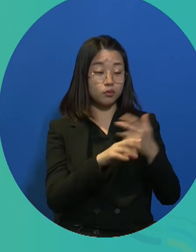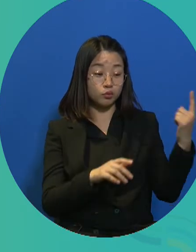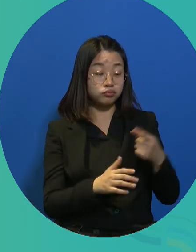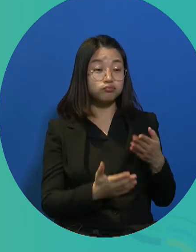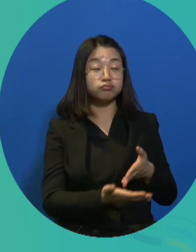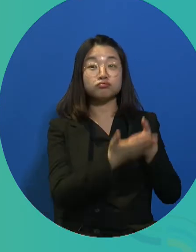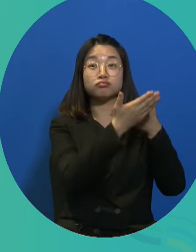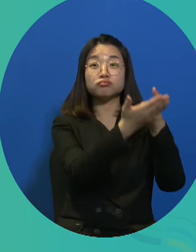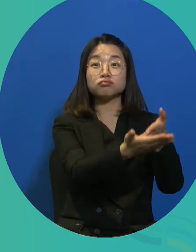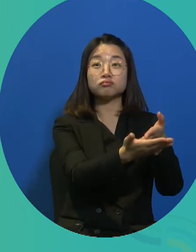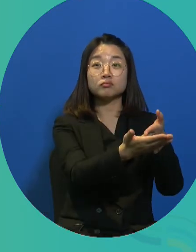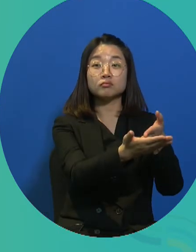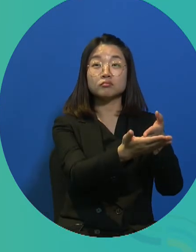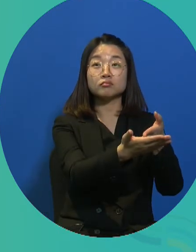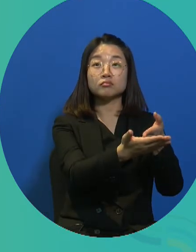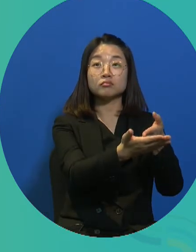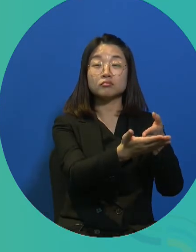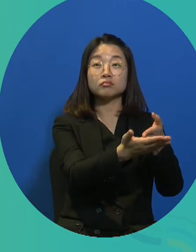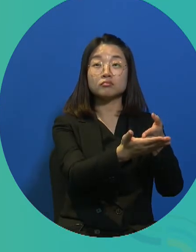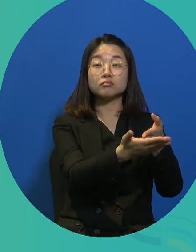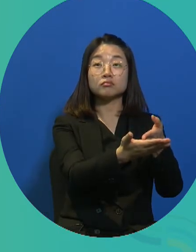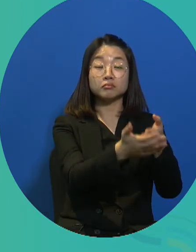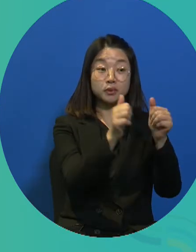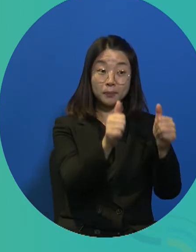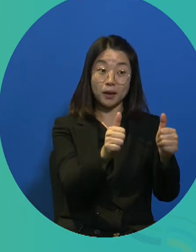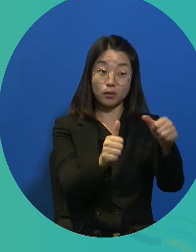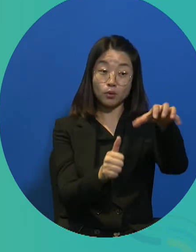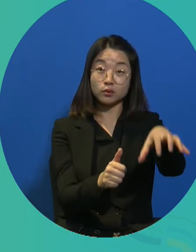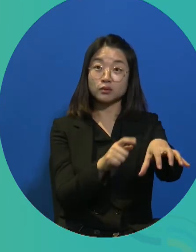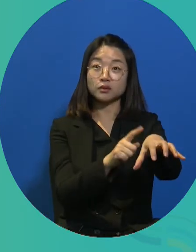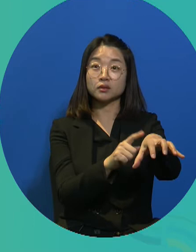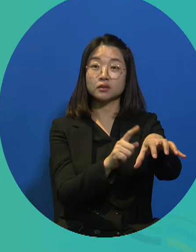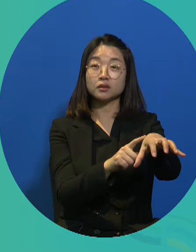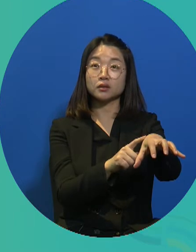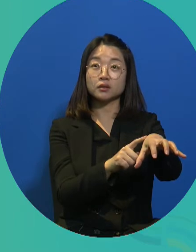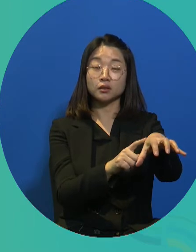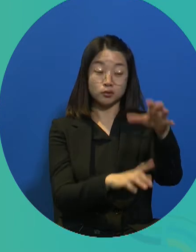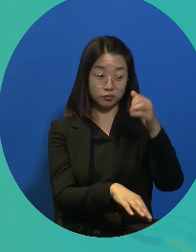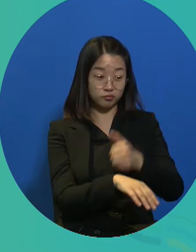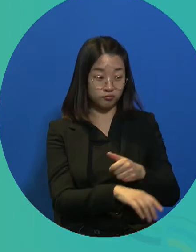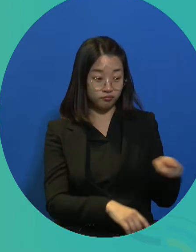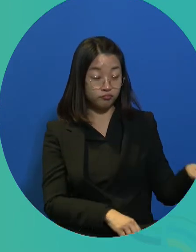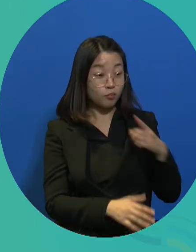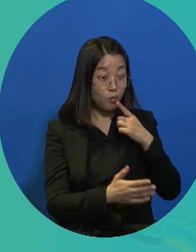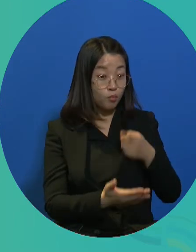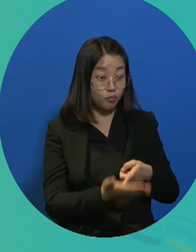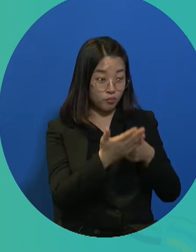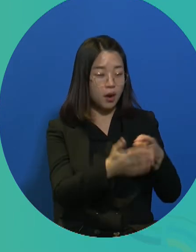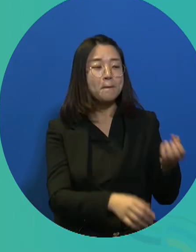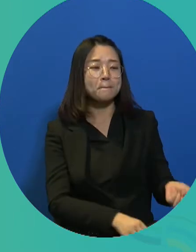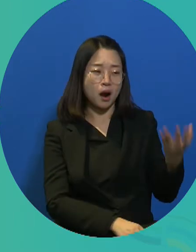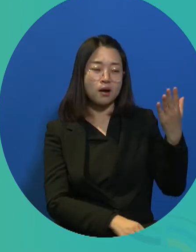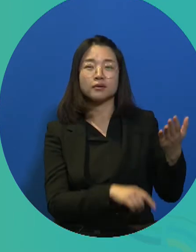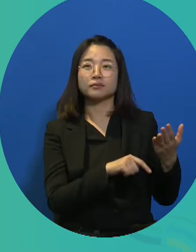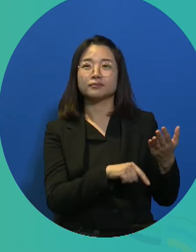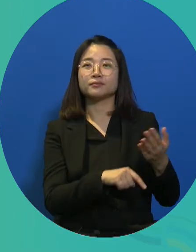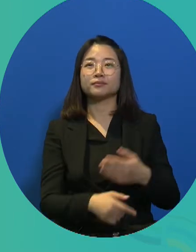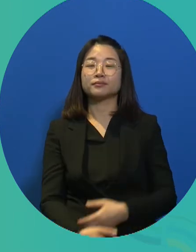제기했었는데 그 건 같은 경우에는 1심에서 원고 승소 판결이